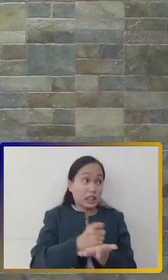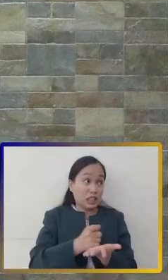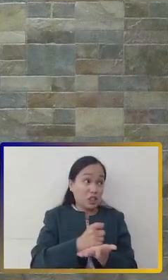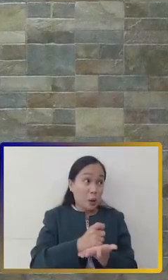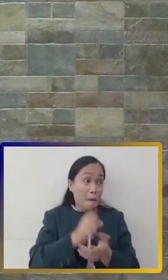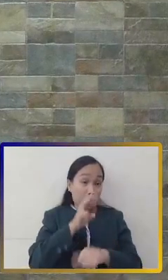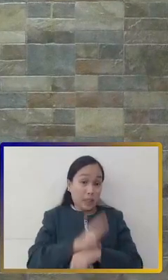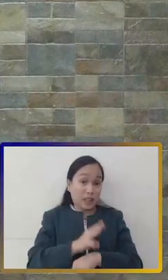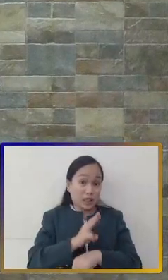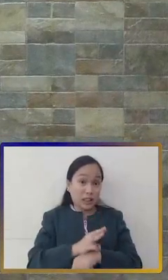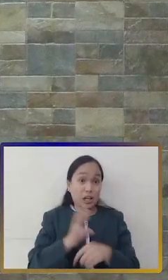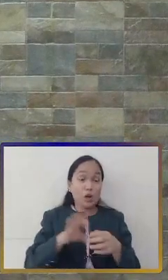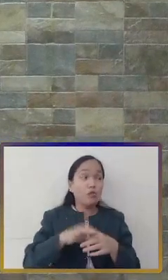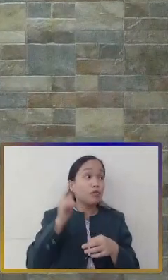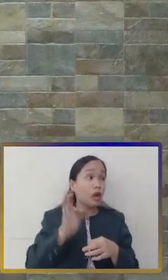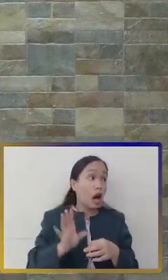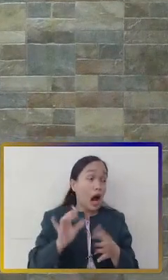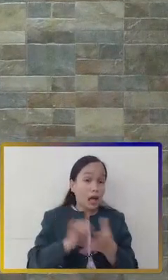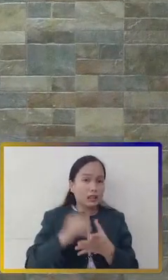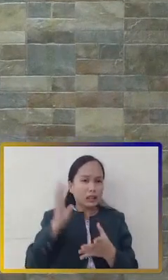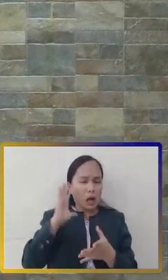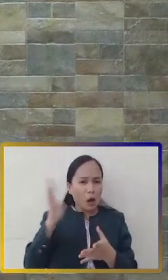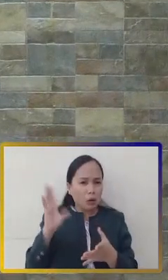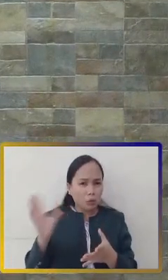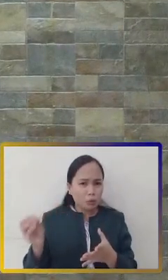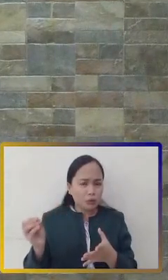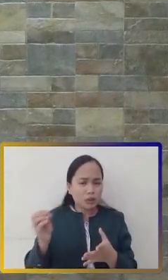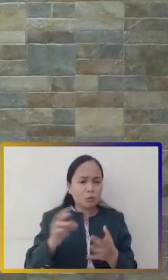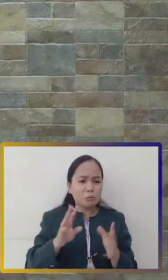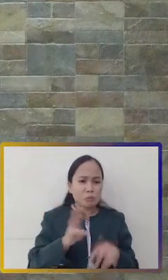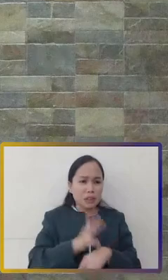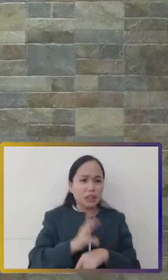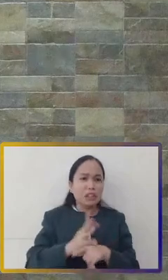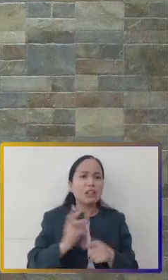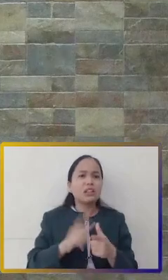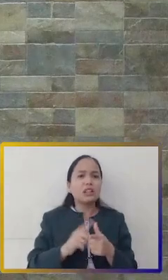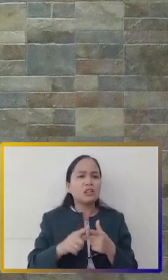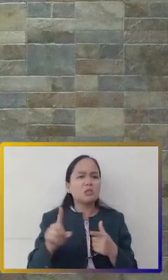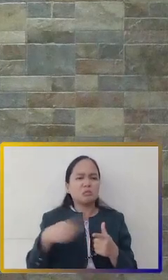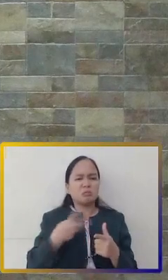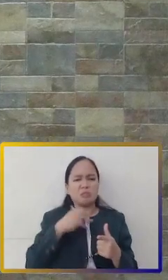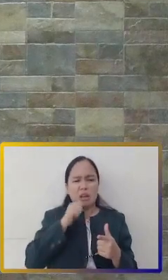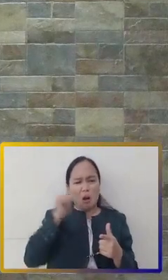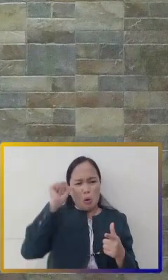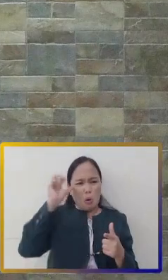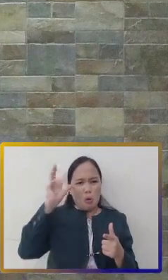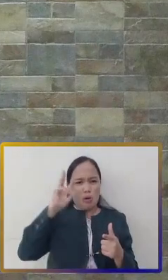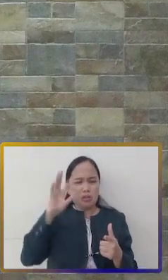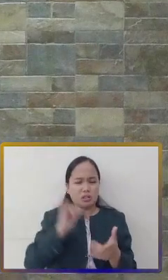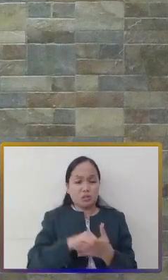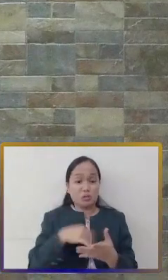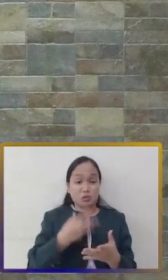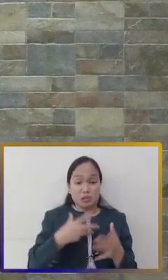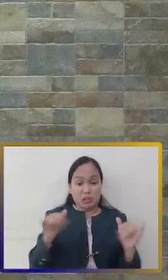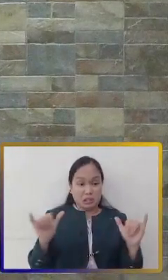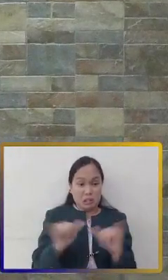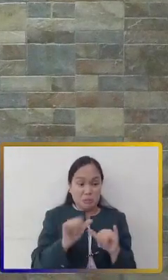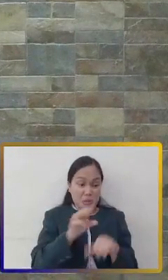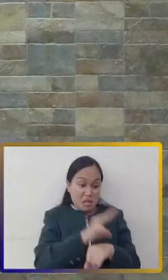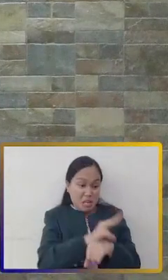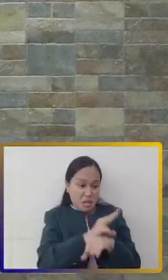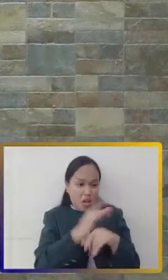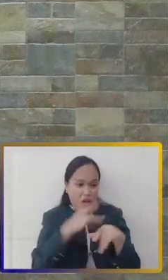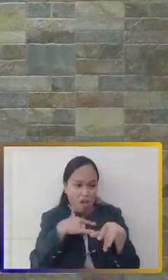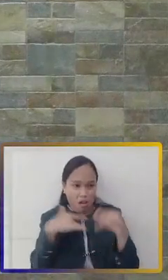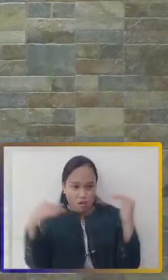ministry of God as an exceptional ministry, baka hindi natin namamalayan. Ipinapantay na lang natin sa mundo. Which,